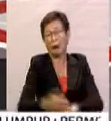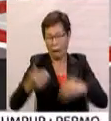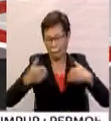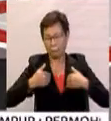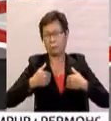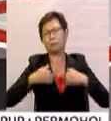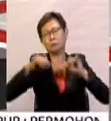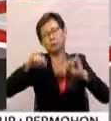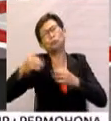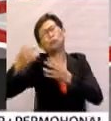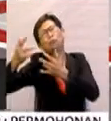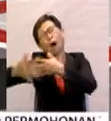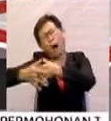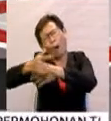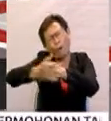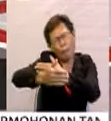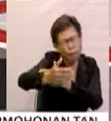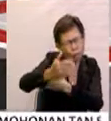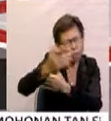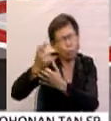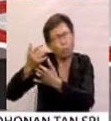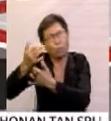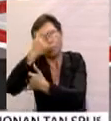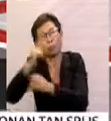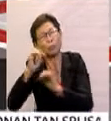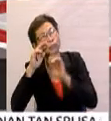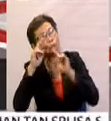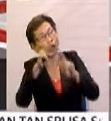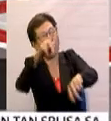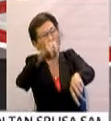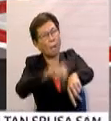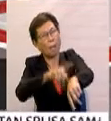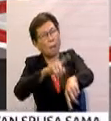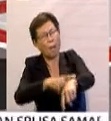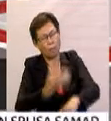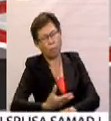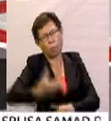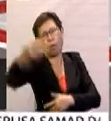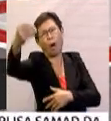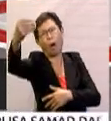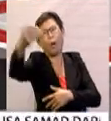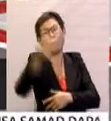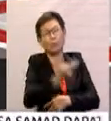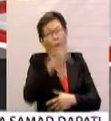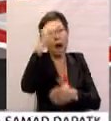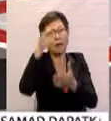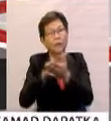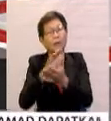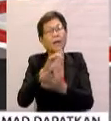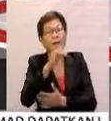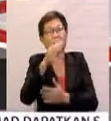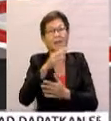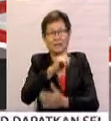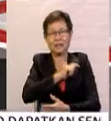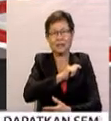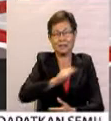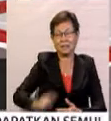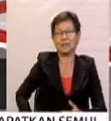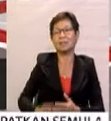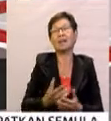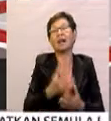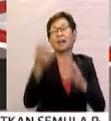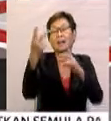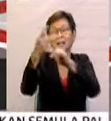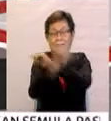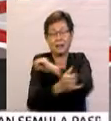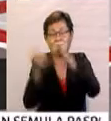yang sanggup menunggu sejak awal pagi kerana ingin menyaksikan detik-detik keberangkatan baginda berdua ke Istana Negara bagi istiadat melafaz